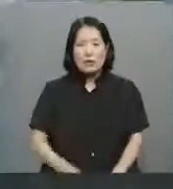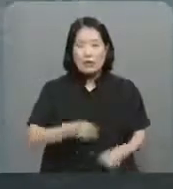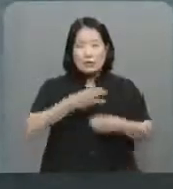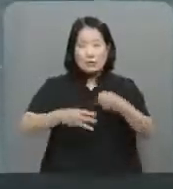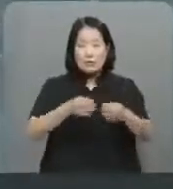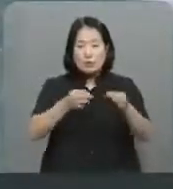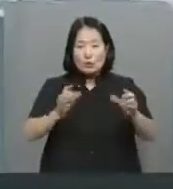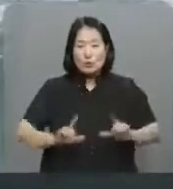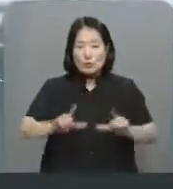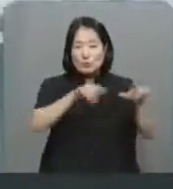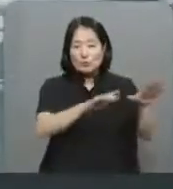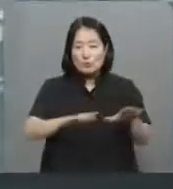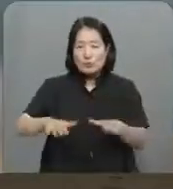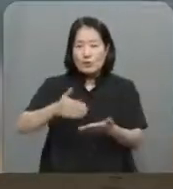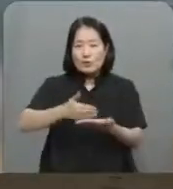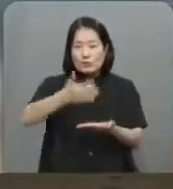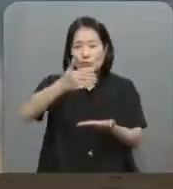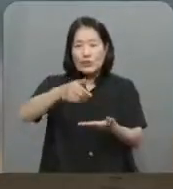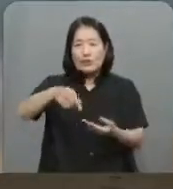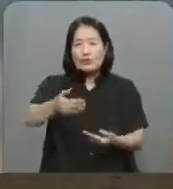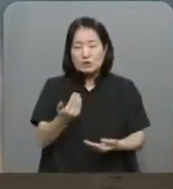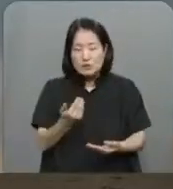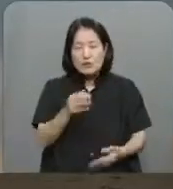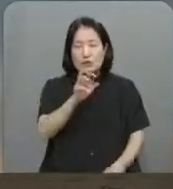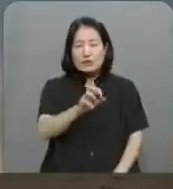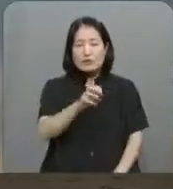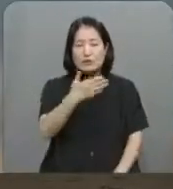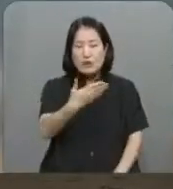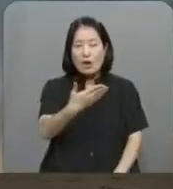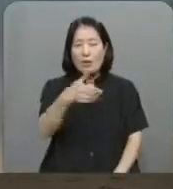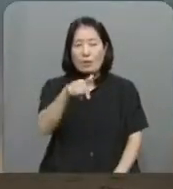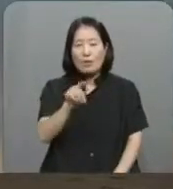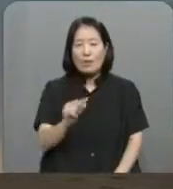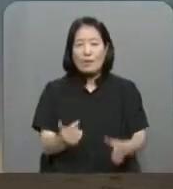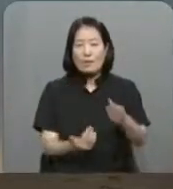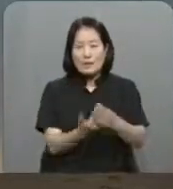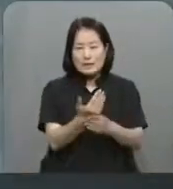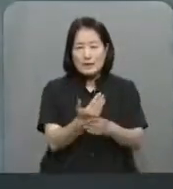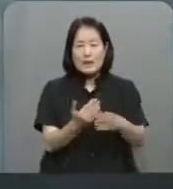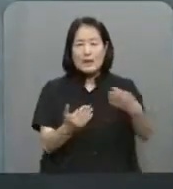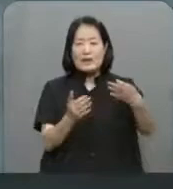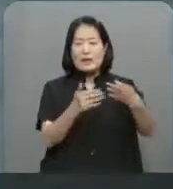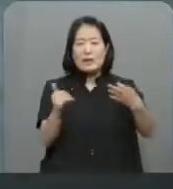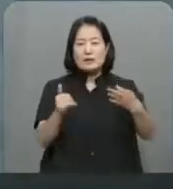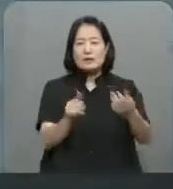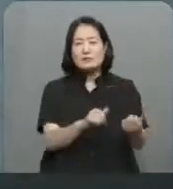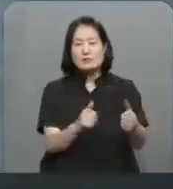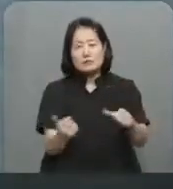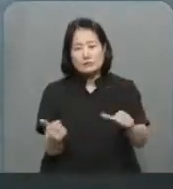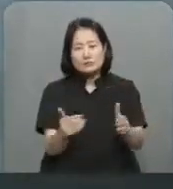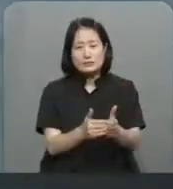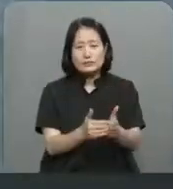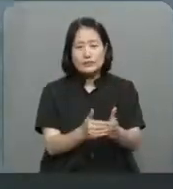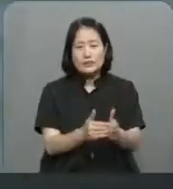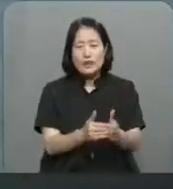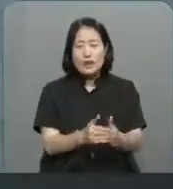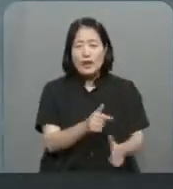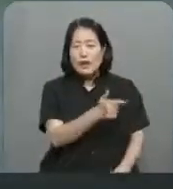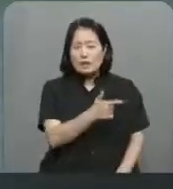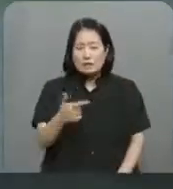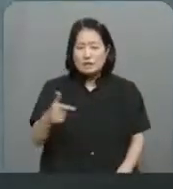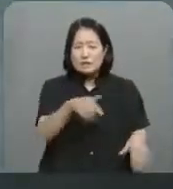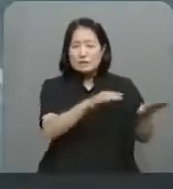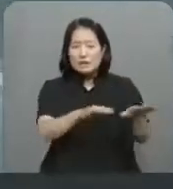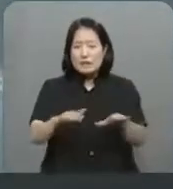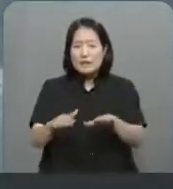동안 동해안 미개장 해수욕장에서는 39건의 사고가 발생해 14명이 목숨을 잃었습니다. 일부 대형 해수욕장은